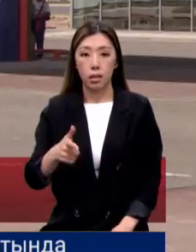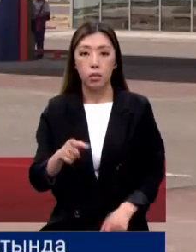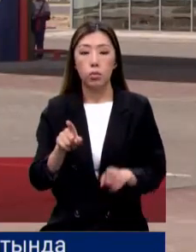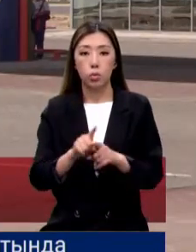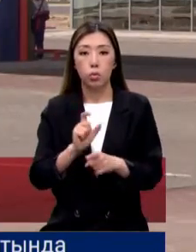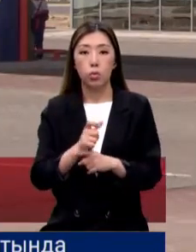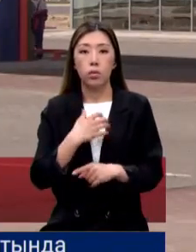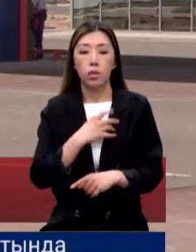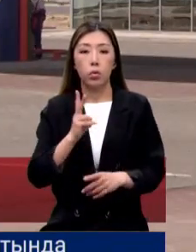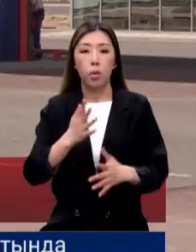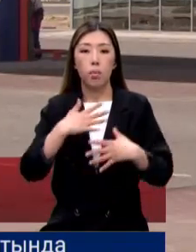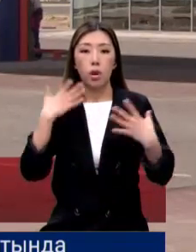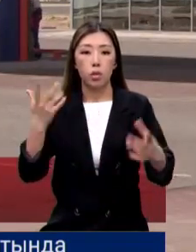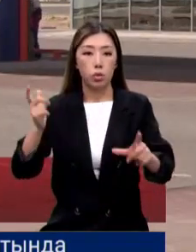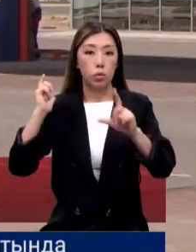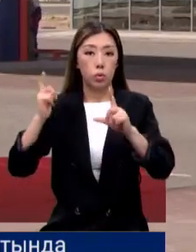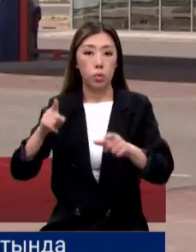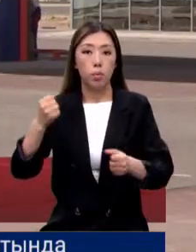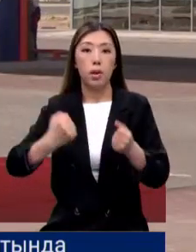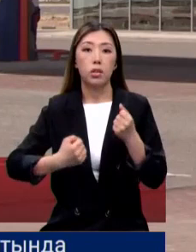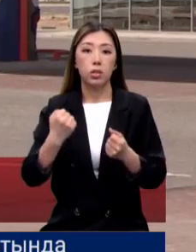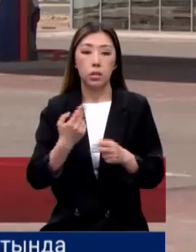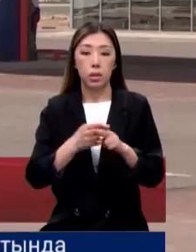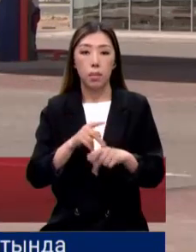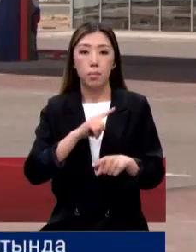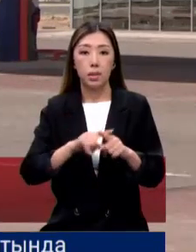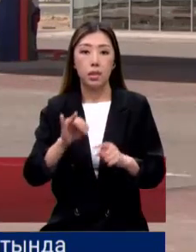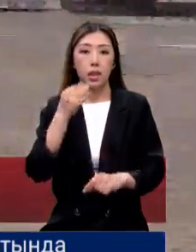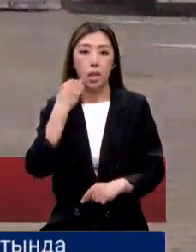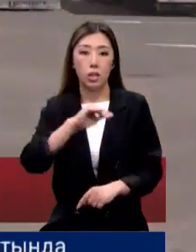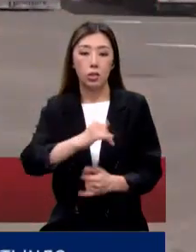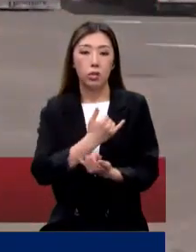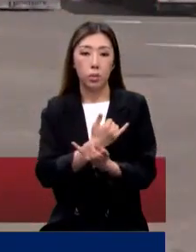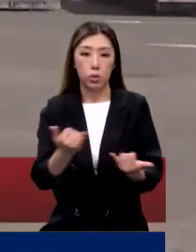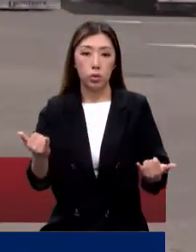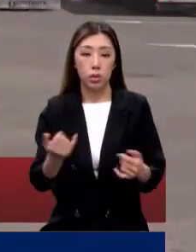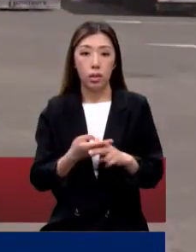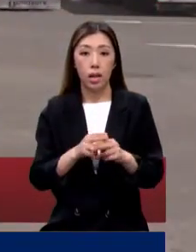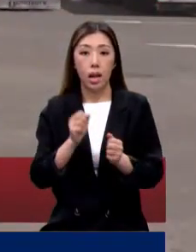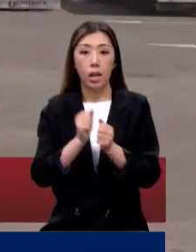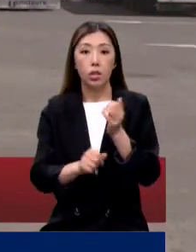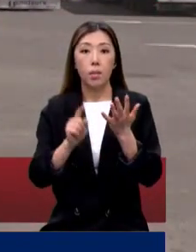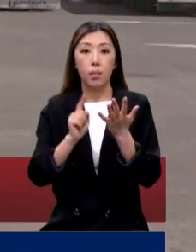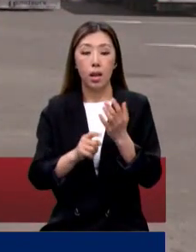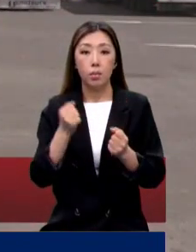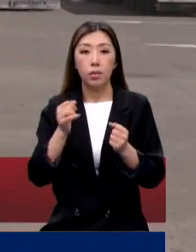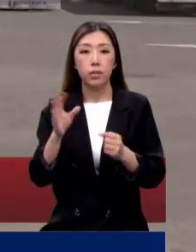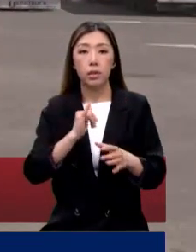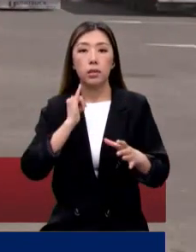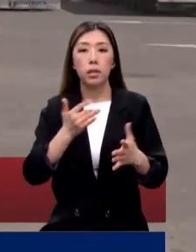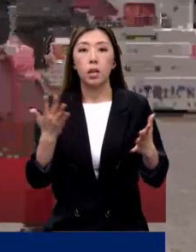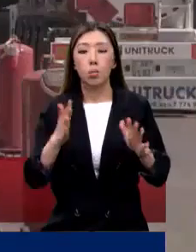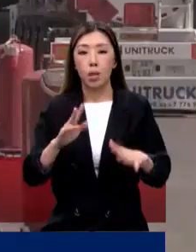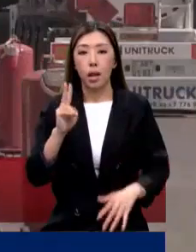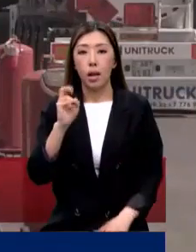важно для большегрузных автомобилей, которых мы можем быстро и качественно обслужить. Каждая пятая машина заправляется на «Казакойл».